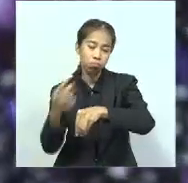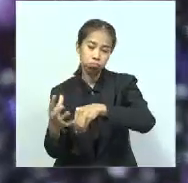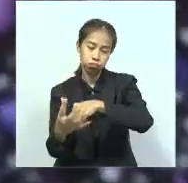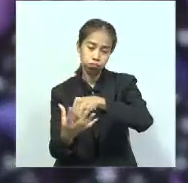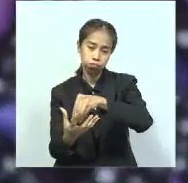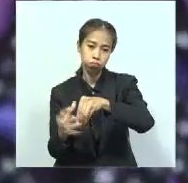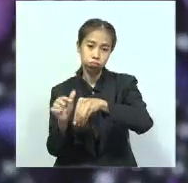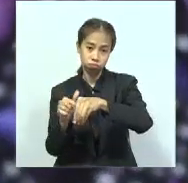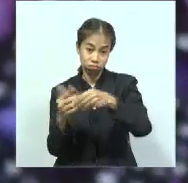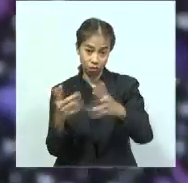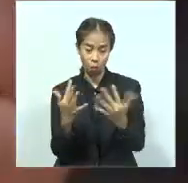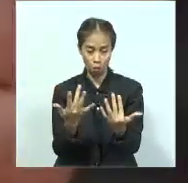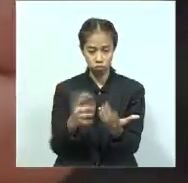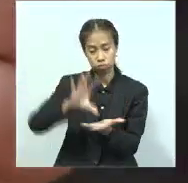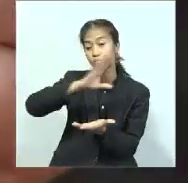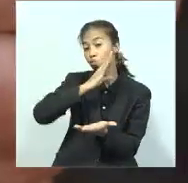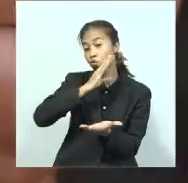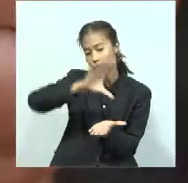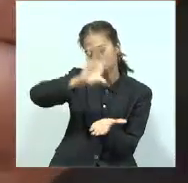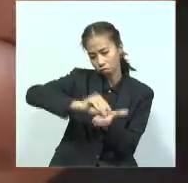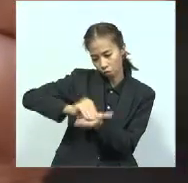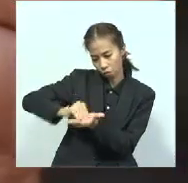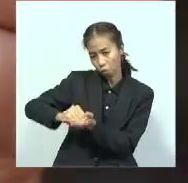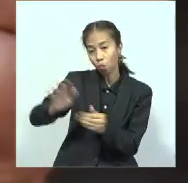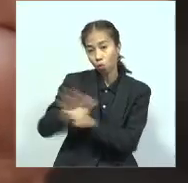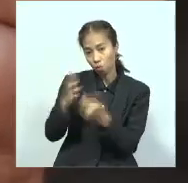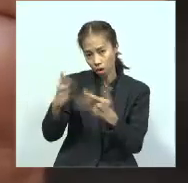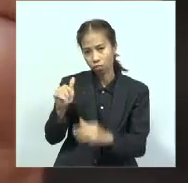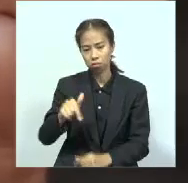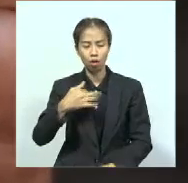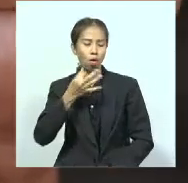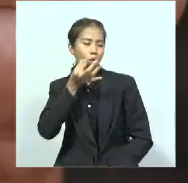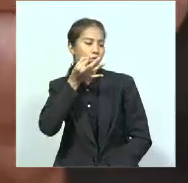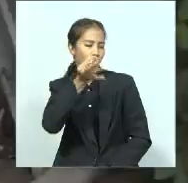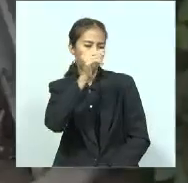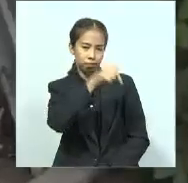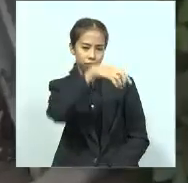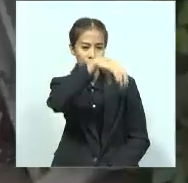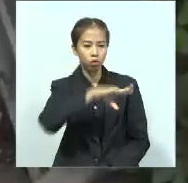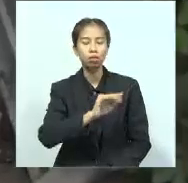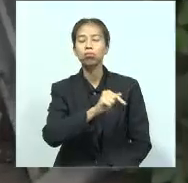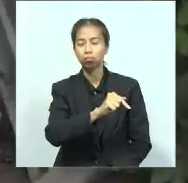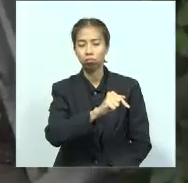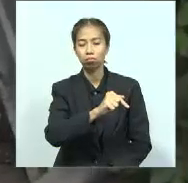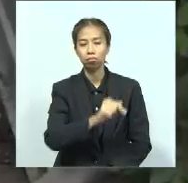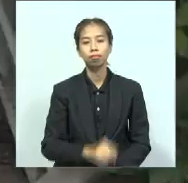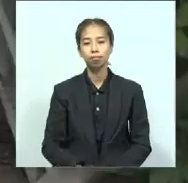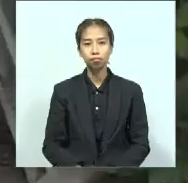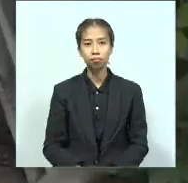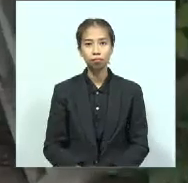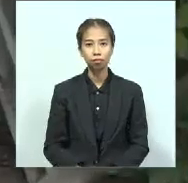ครบถ้วนแล้วทางสำนักงานปรมาณูเพื่อสันติก็อาจดำเนินคดีกับบริษัทผู้จำหน่ายต่อไปด้วยนะครับ